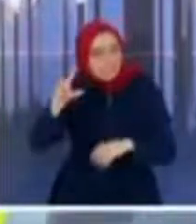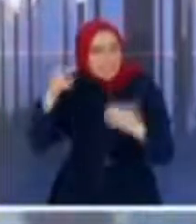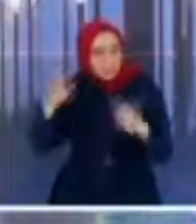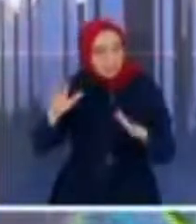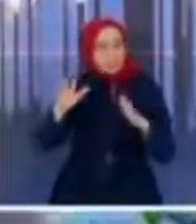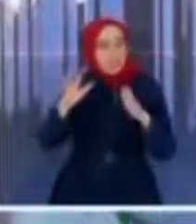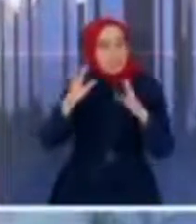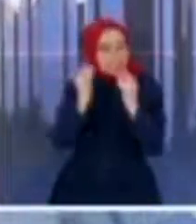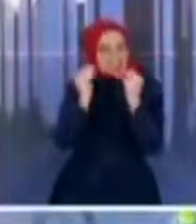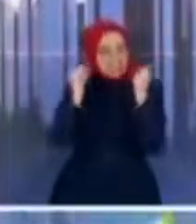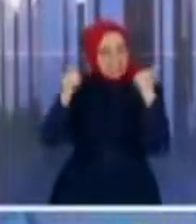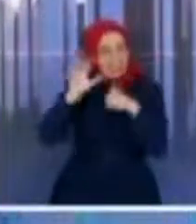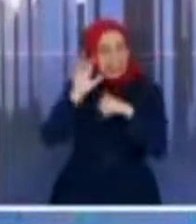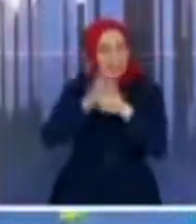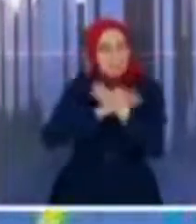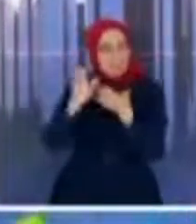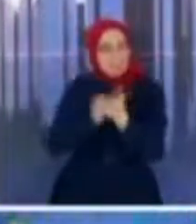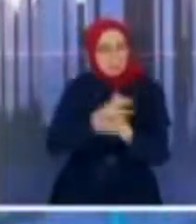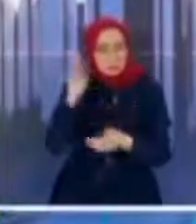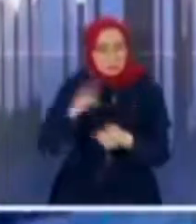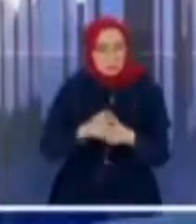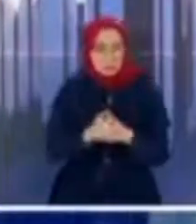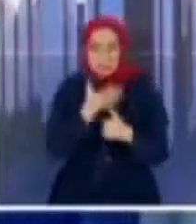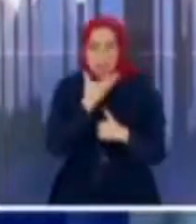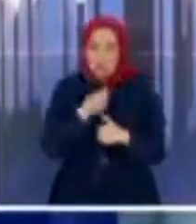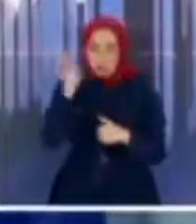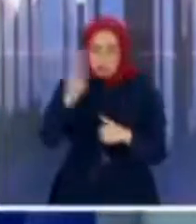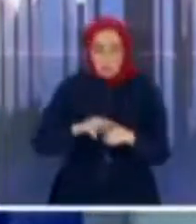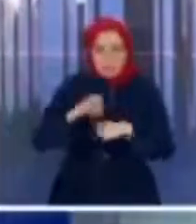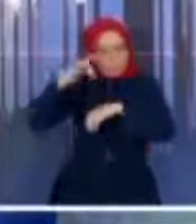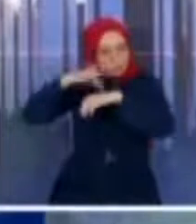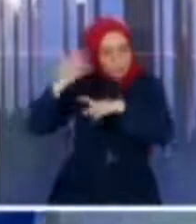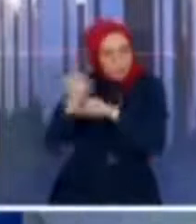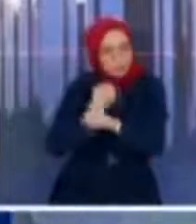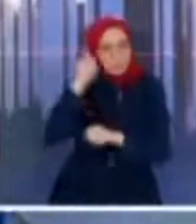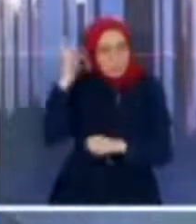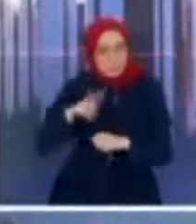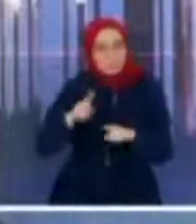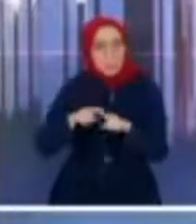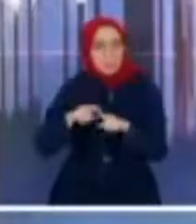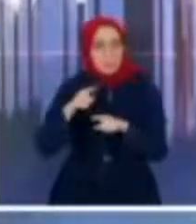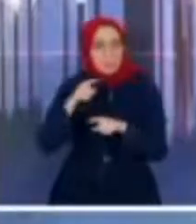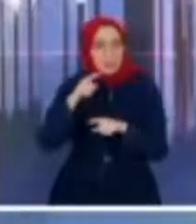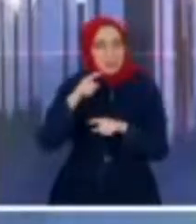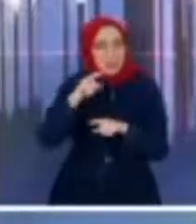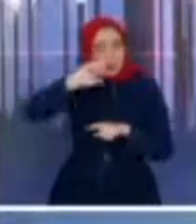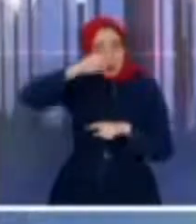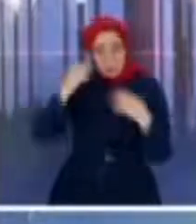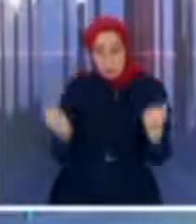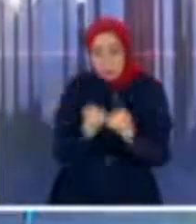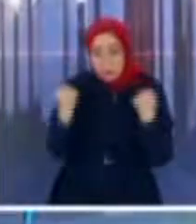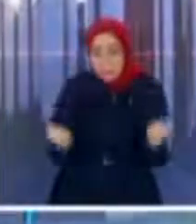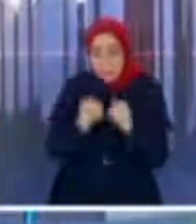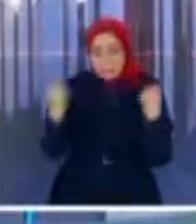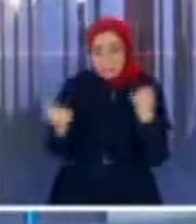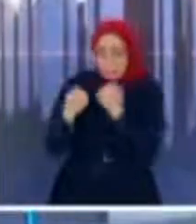كانت التجربة؟ التجربة هي الحق كانت تجربة ناجحة. نحن البداية النشاط الأول كان في إطار حملة مناصرة،